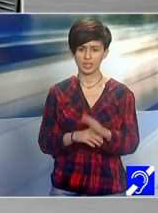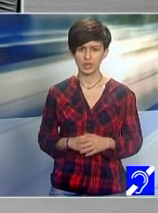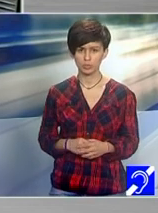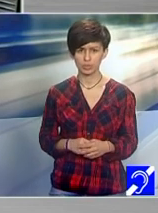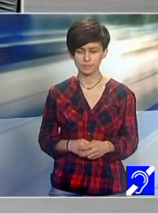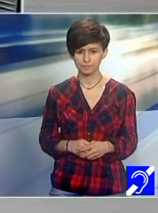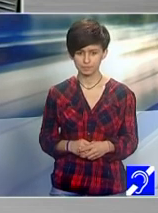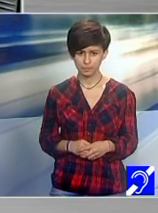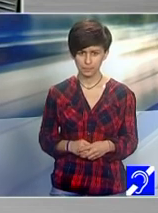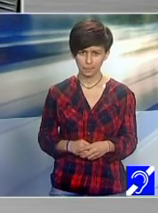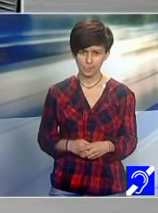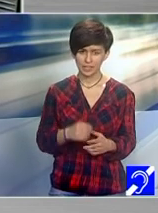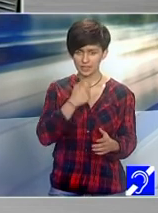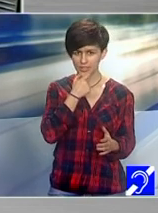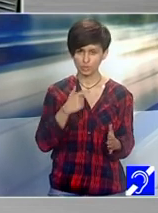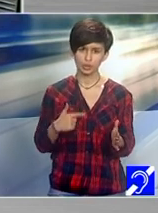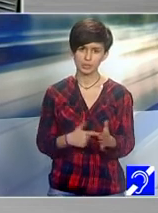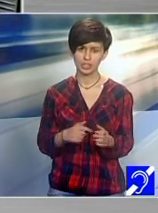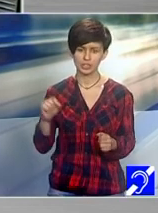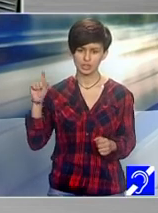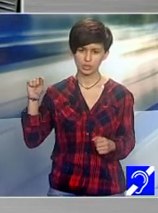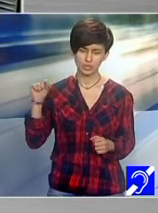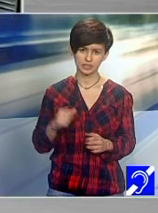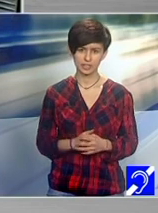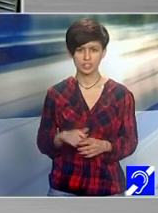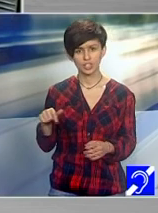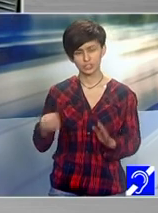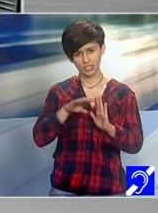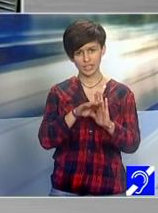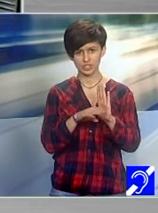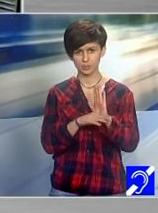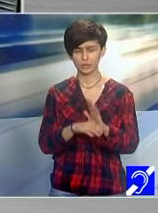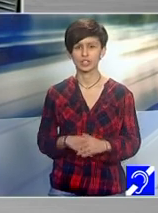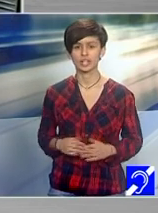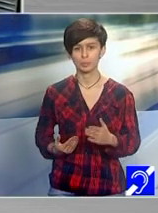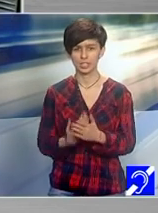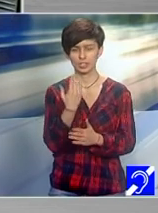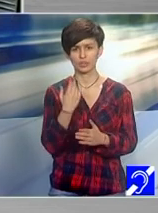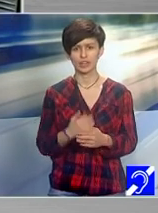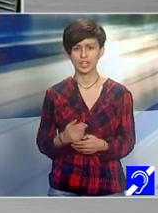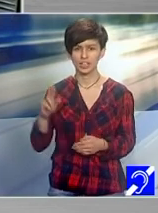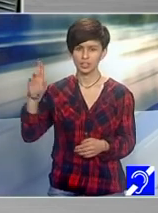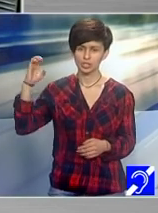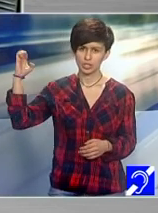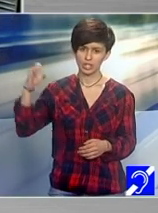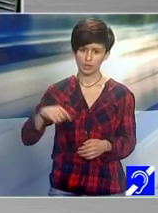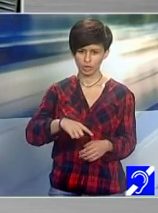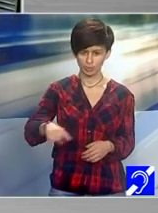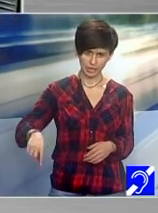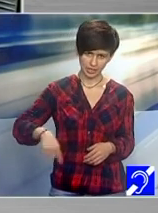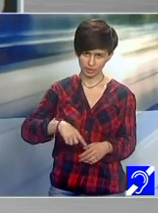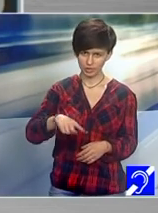de lansare a acestui nou program cadru de cercetare și inovare al Uniunii Europene, noi, cei